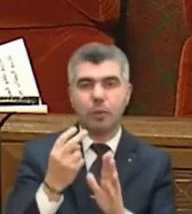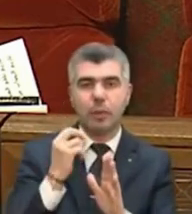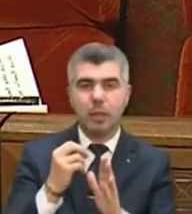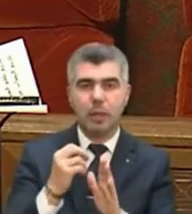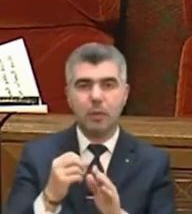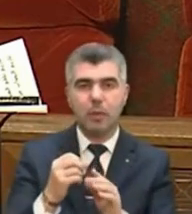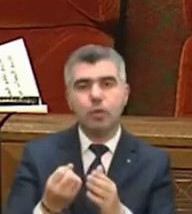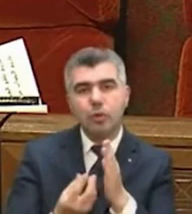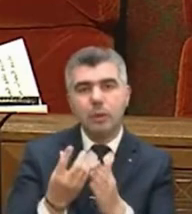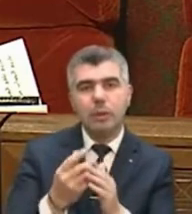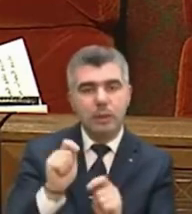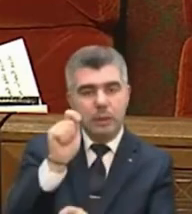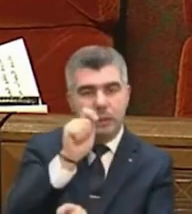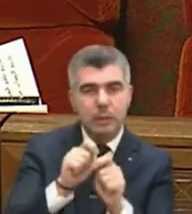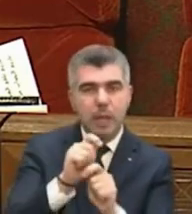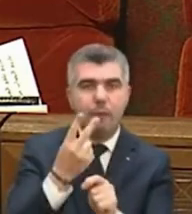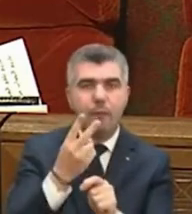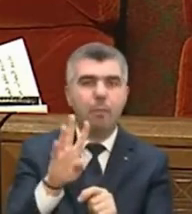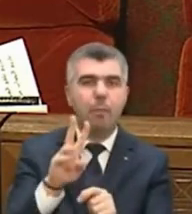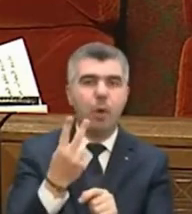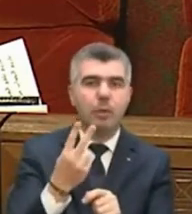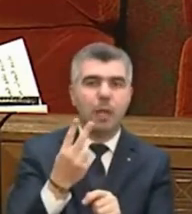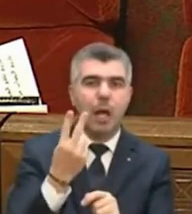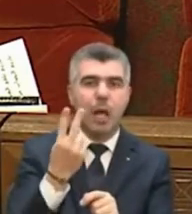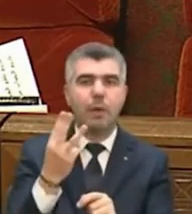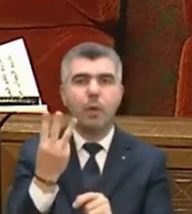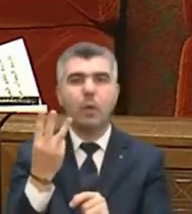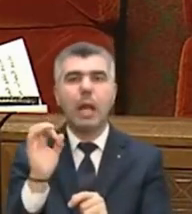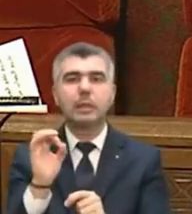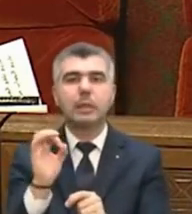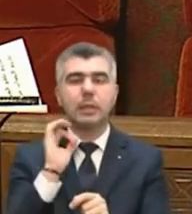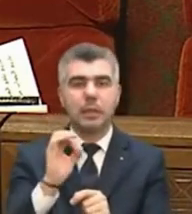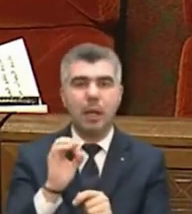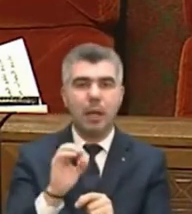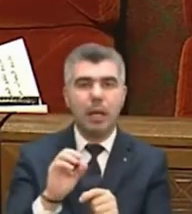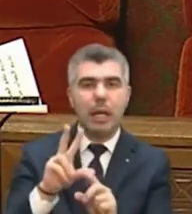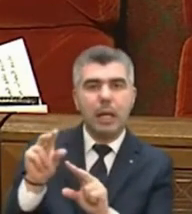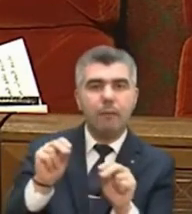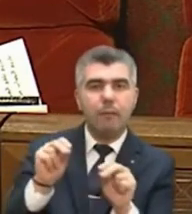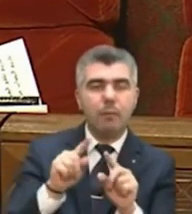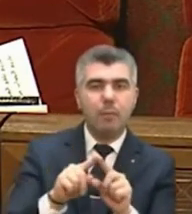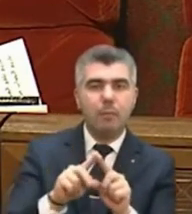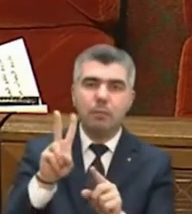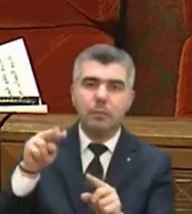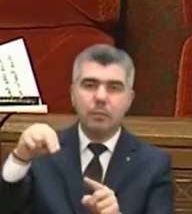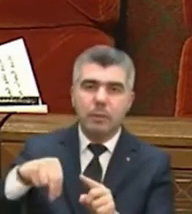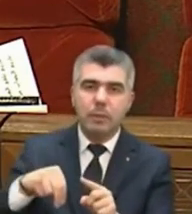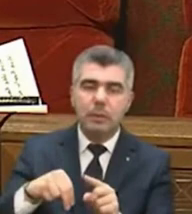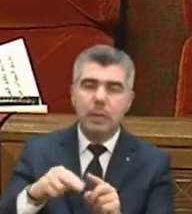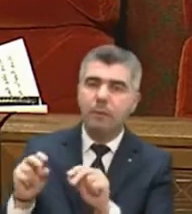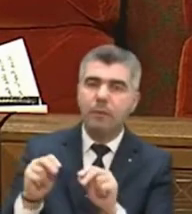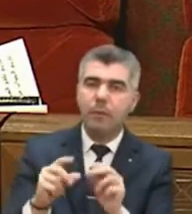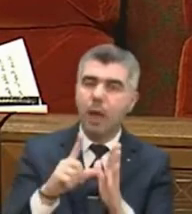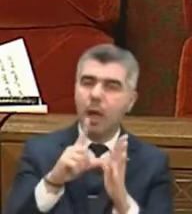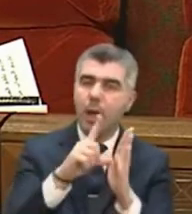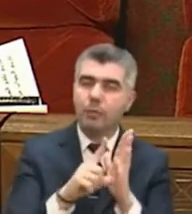المخطط الجديد لفترة 2024-2030 تيتماشى مع الأهداف الأممية، وتيبقى الهدف